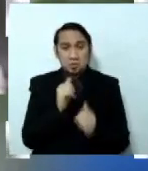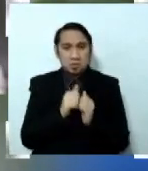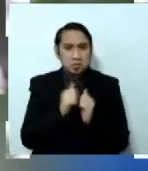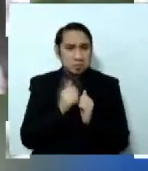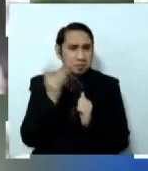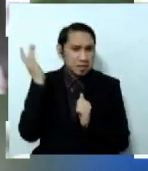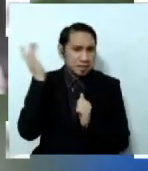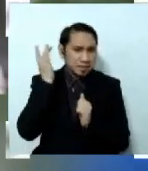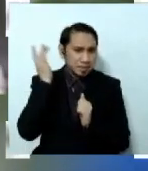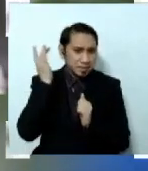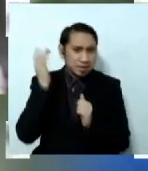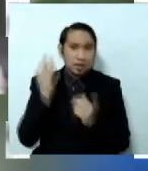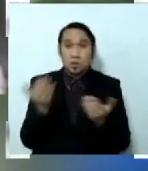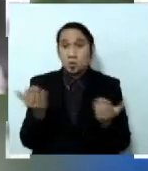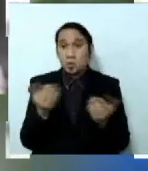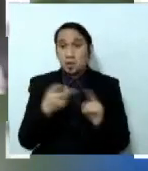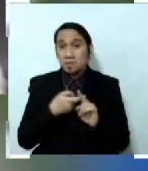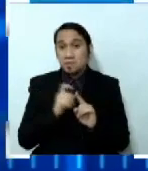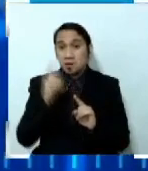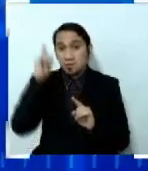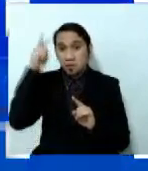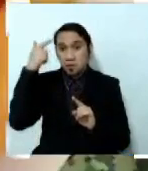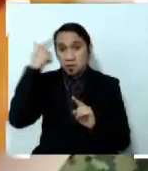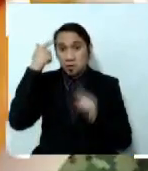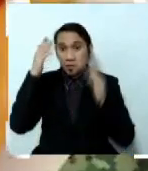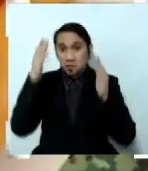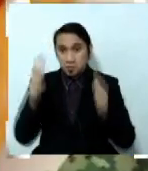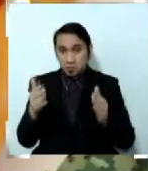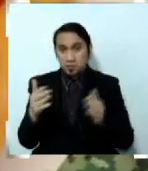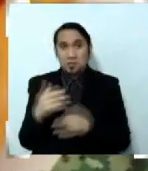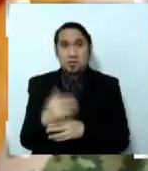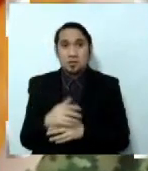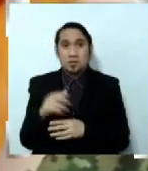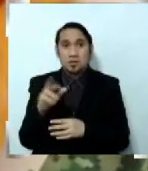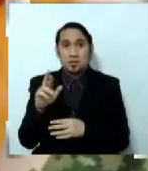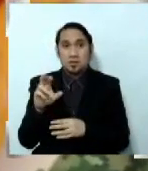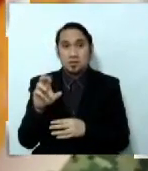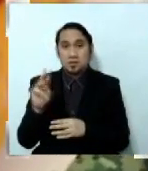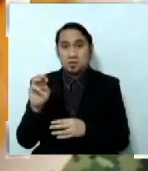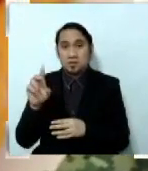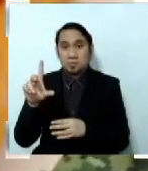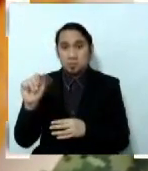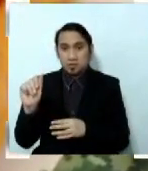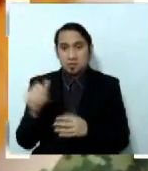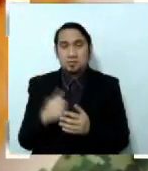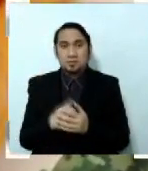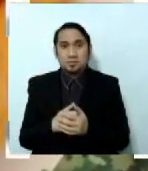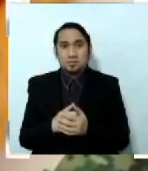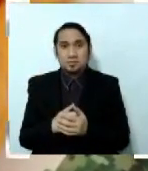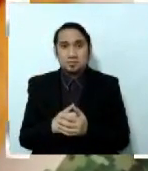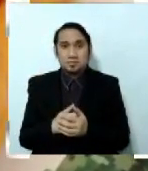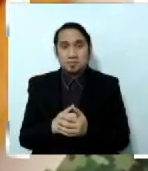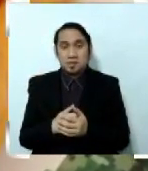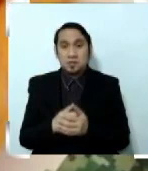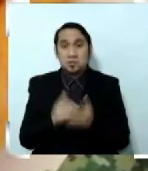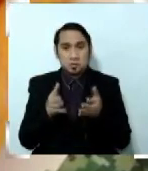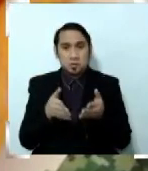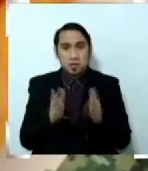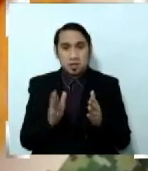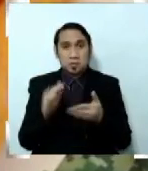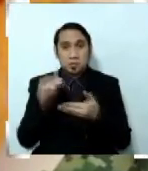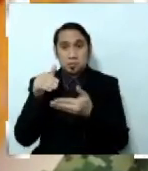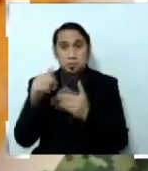ay nagmula kay Cavite Governor John Vic Rimulya. Ito po para bigandaan na yung mga estudyante natin